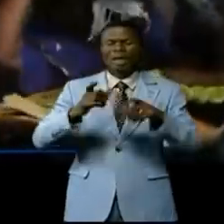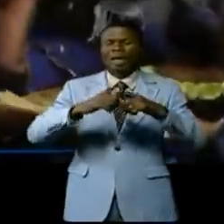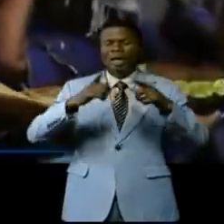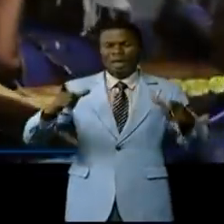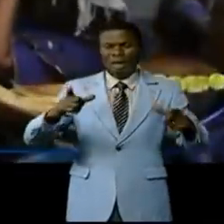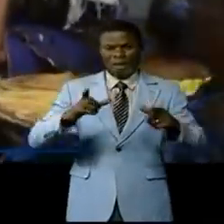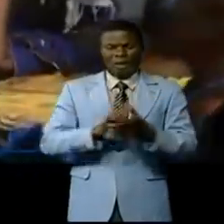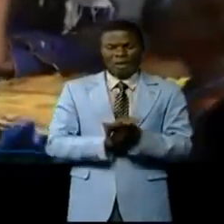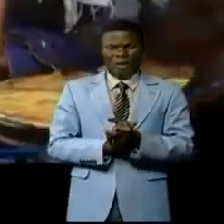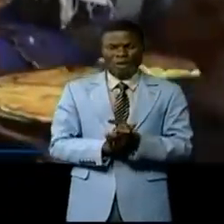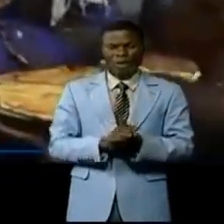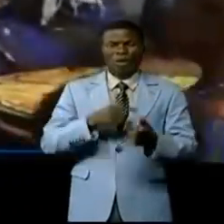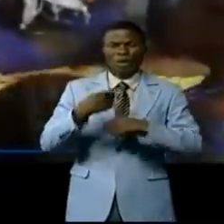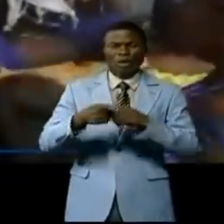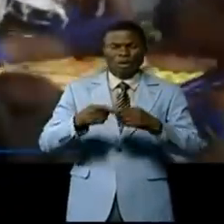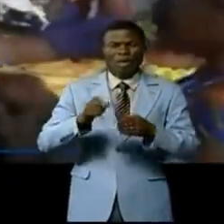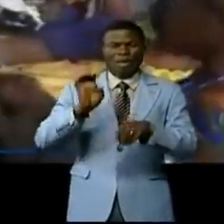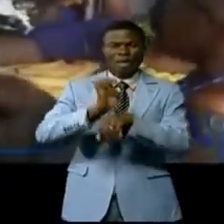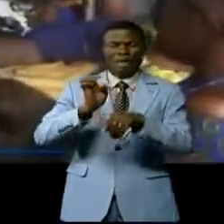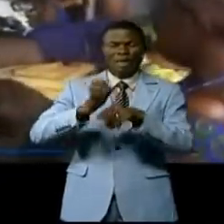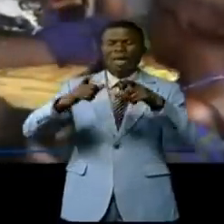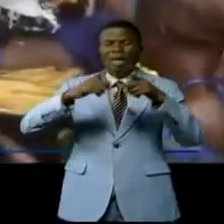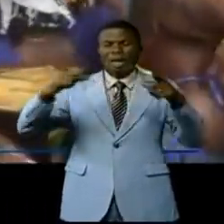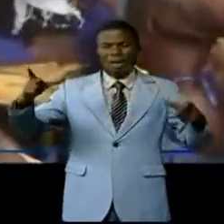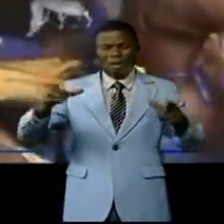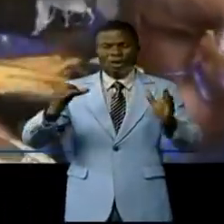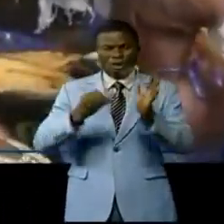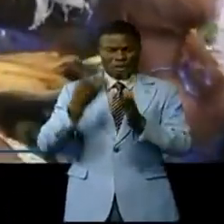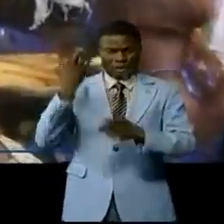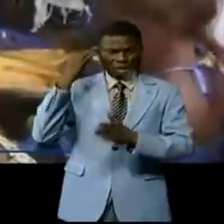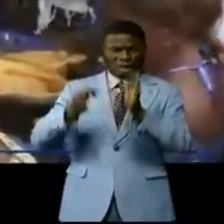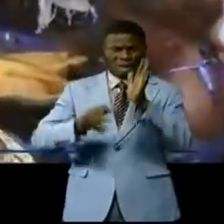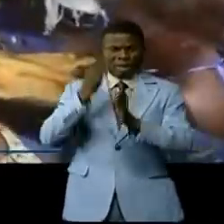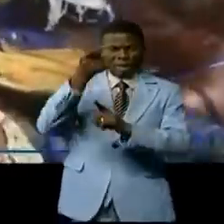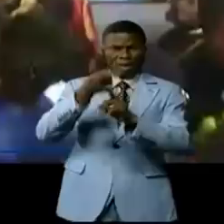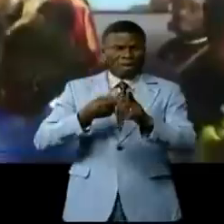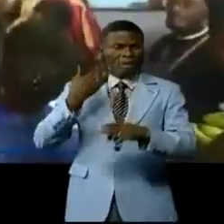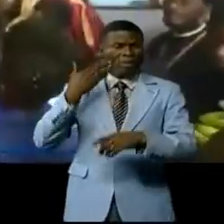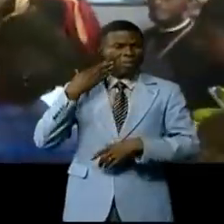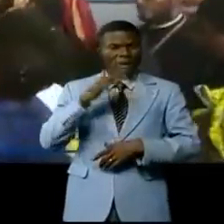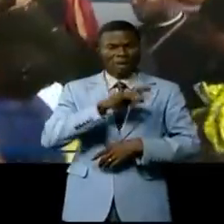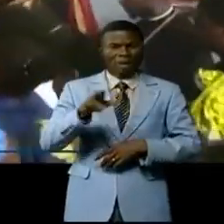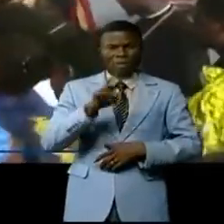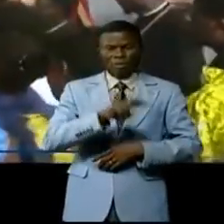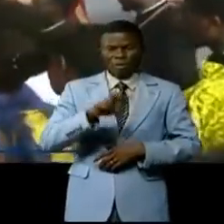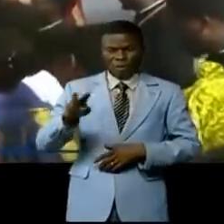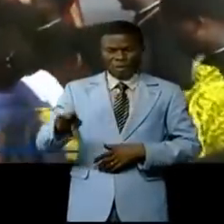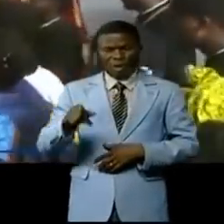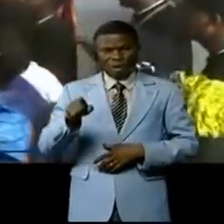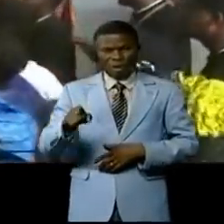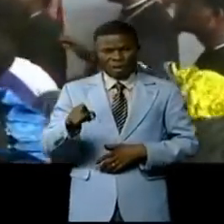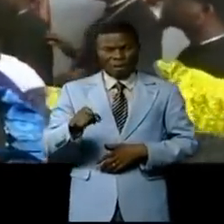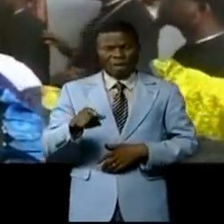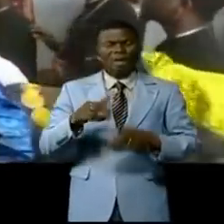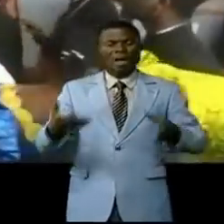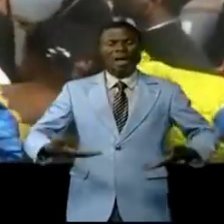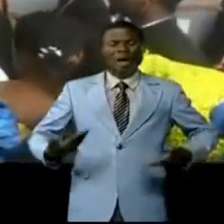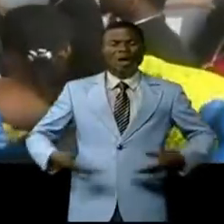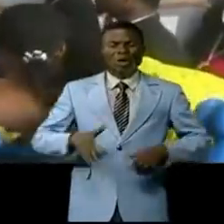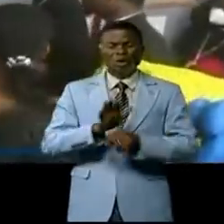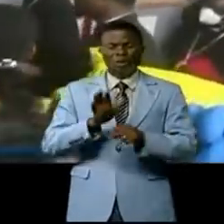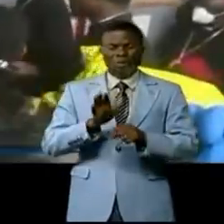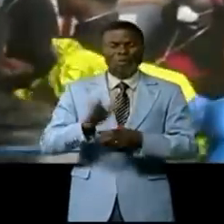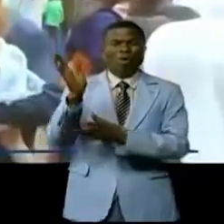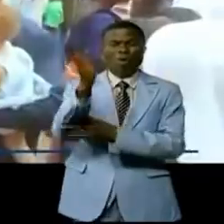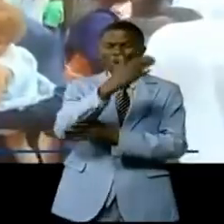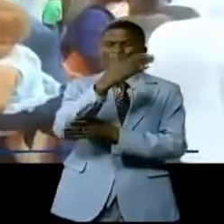pris d'assaut la pro-cathédrale Saint-André ce dimanche 13 mars 2022, louant l'Éternel à cœur joie, à coups de rameaux et pas